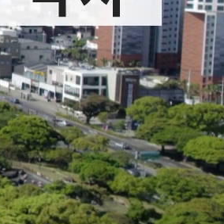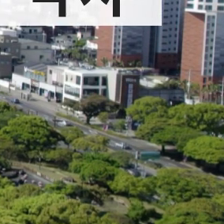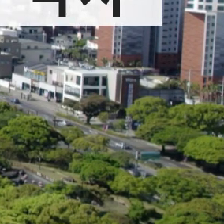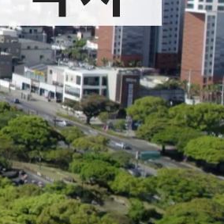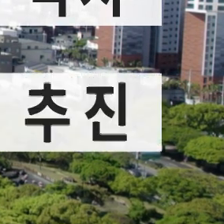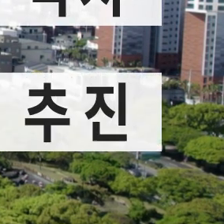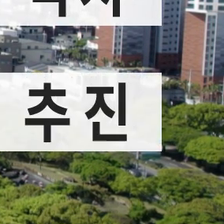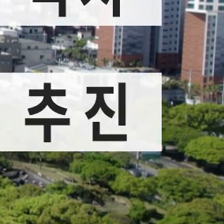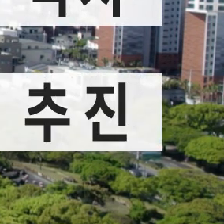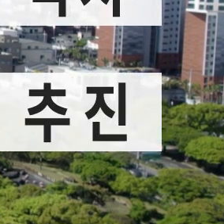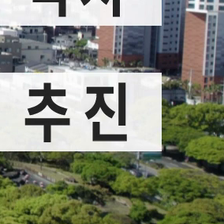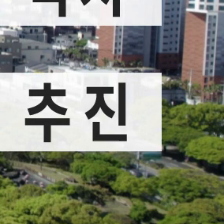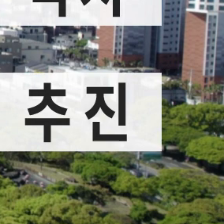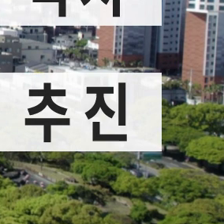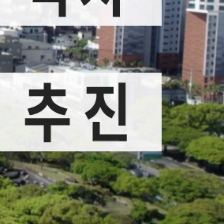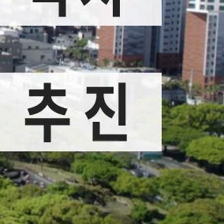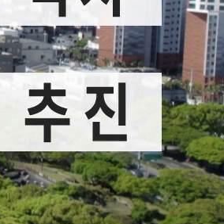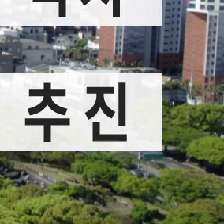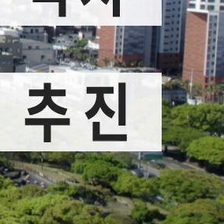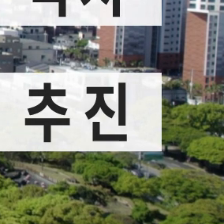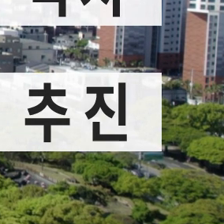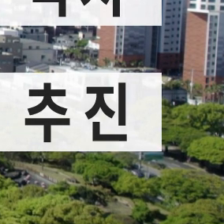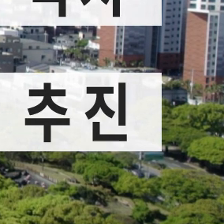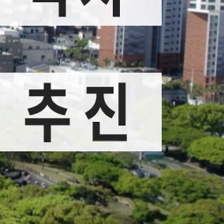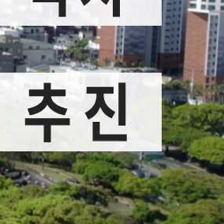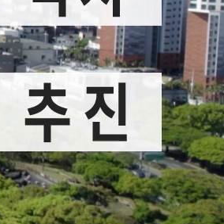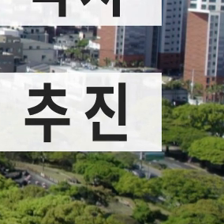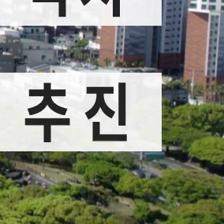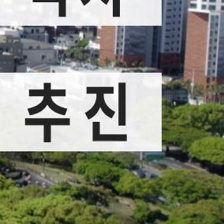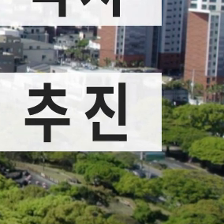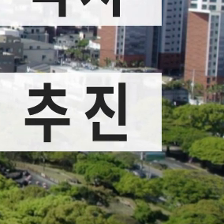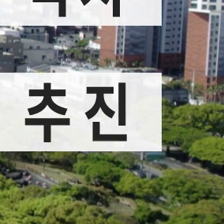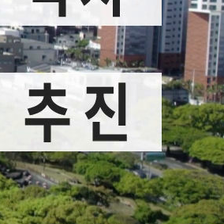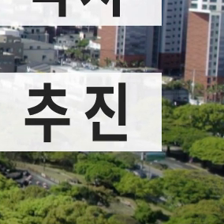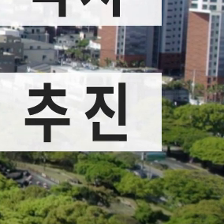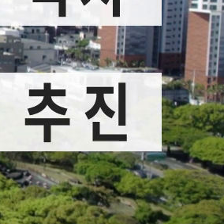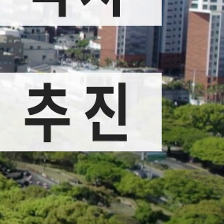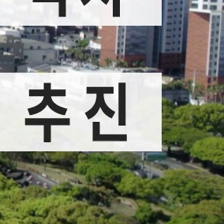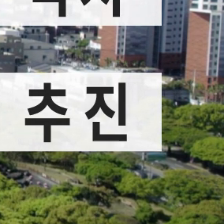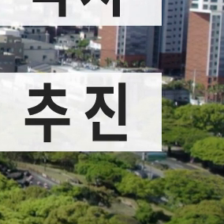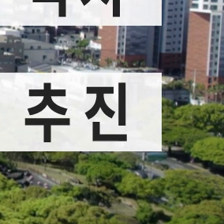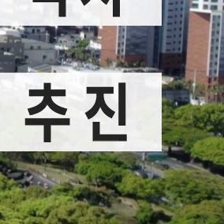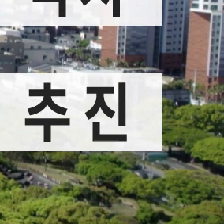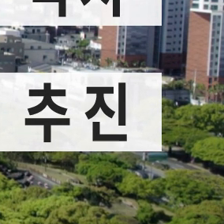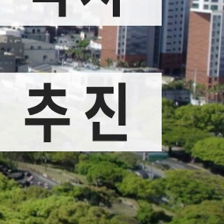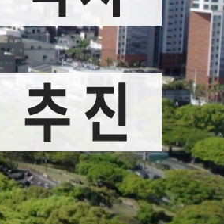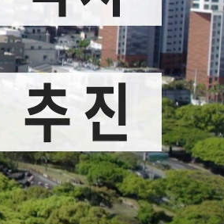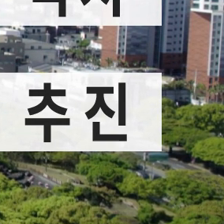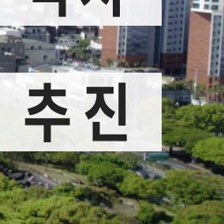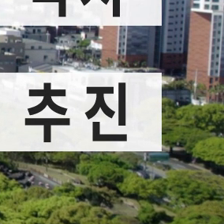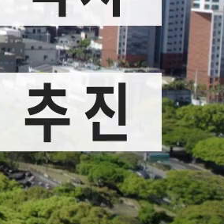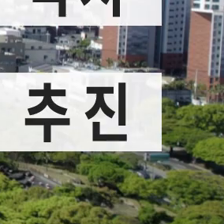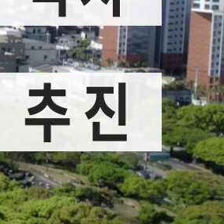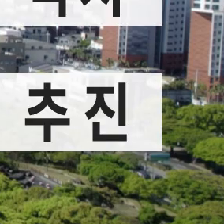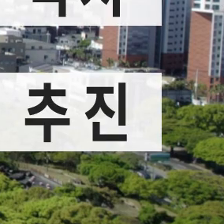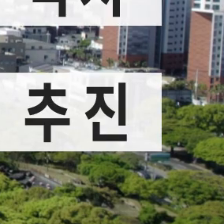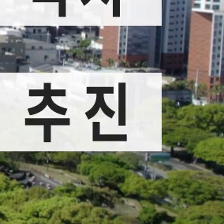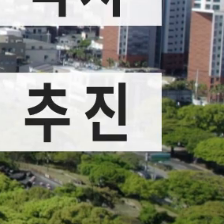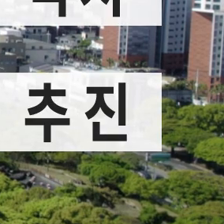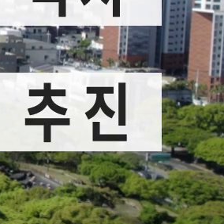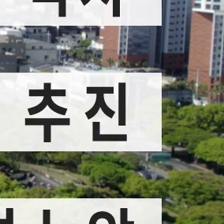있습니다. 지역과 대학이 함께 성장하는 교육혁신 모델인 라이즈 사업을 본격